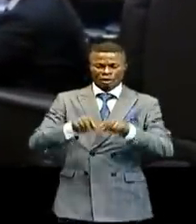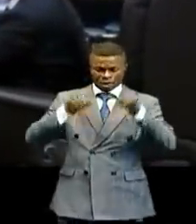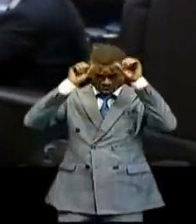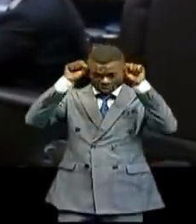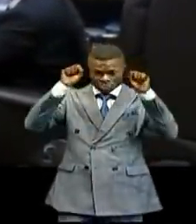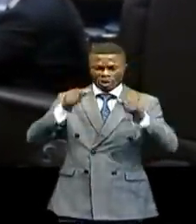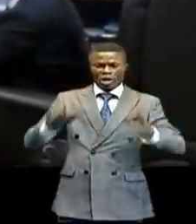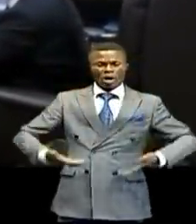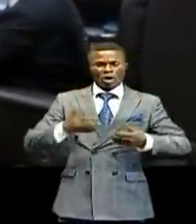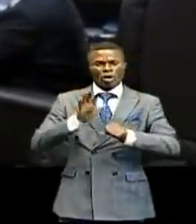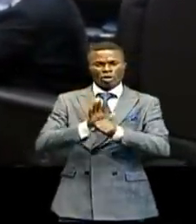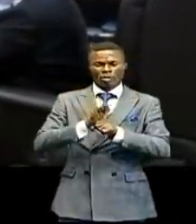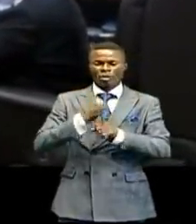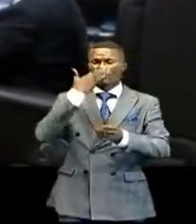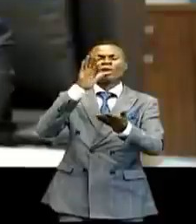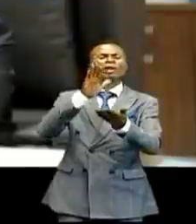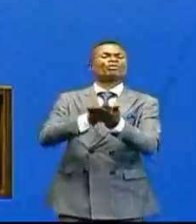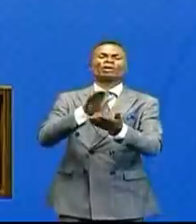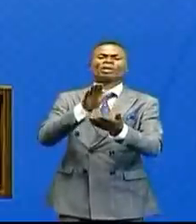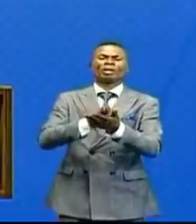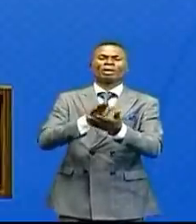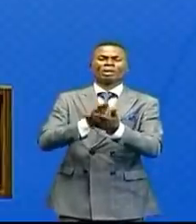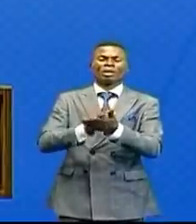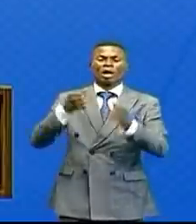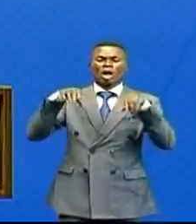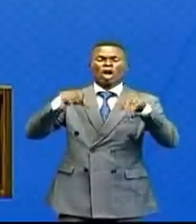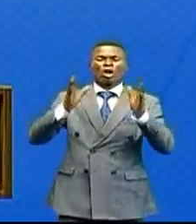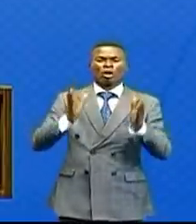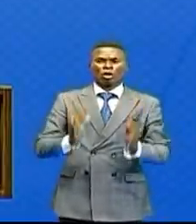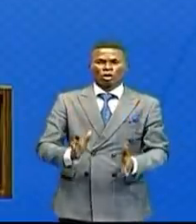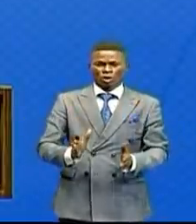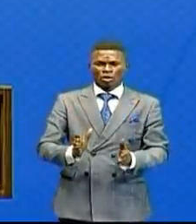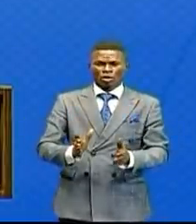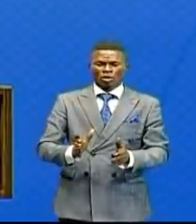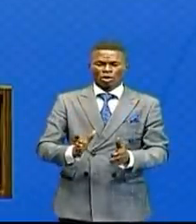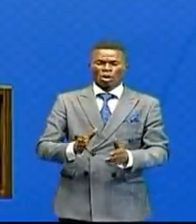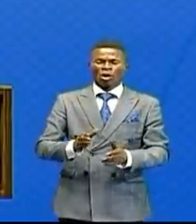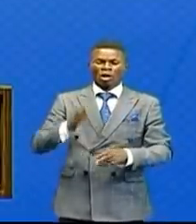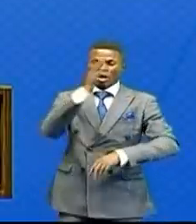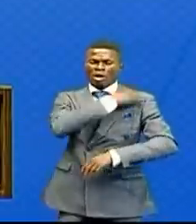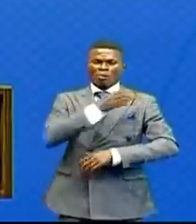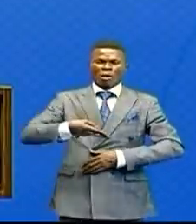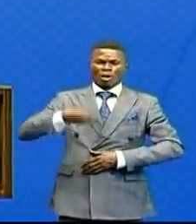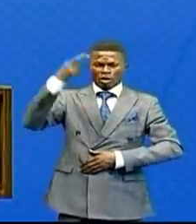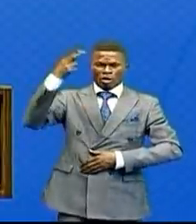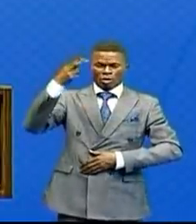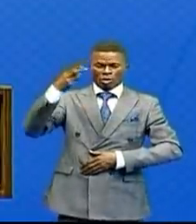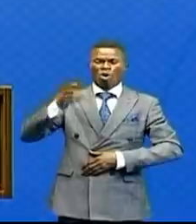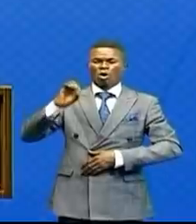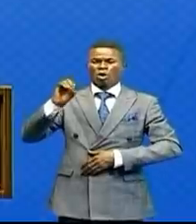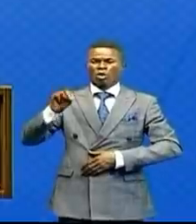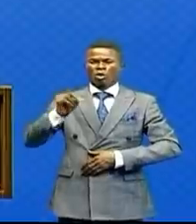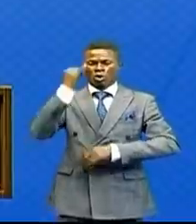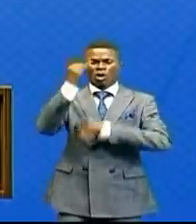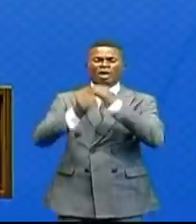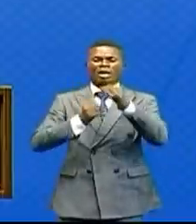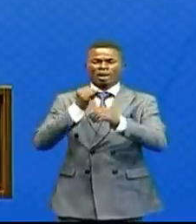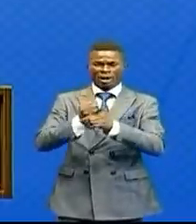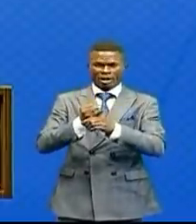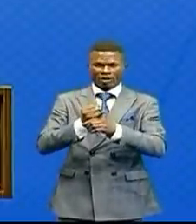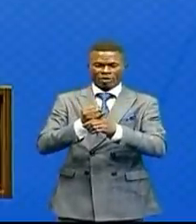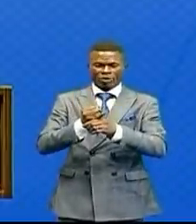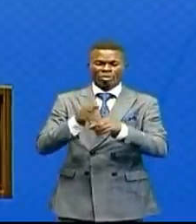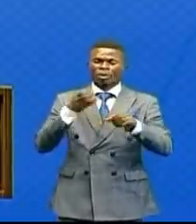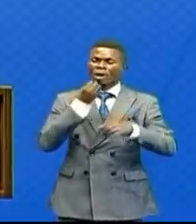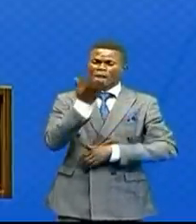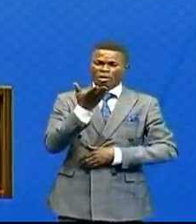ainsi salué et félicité les compatriotes qui ont pu être élevés récemment dans certaines organisations internationales.